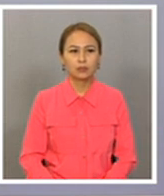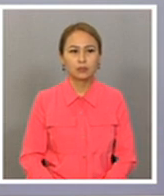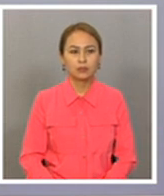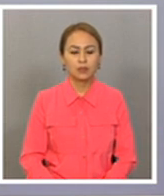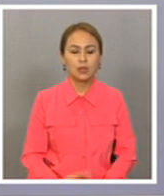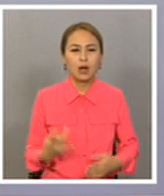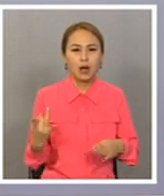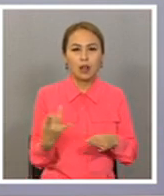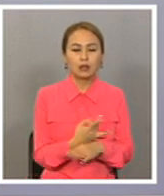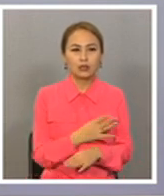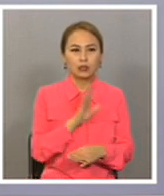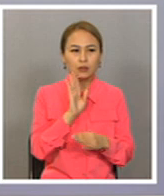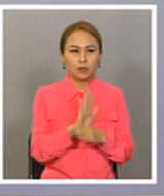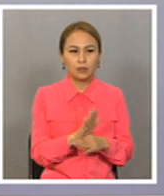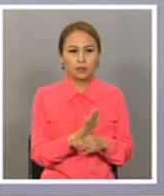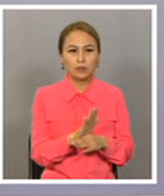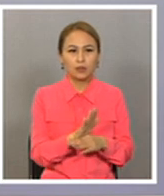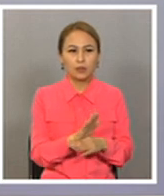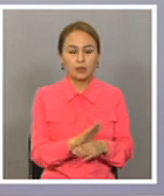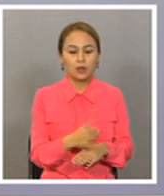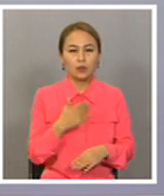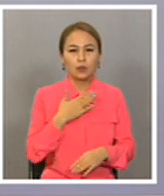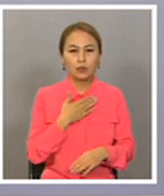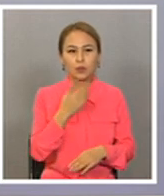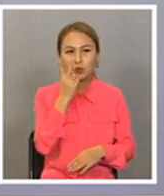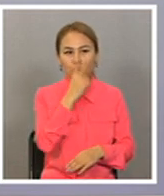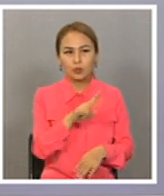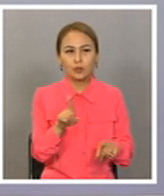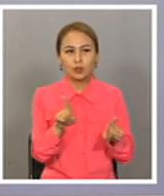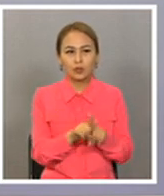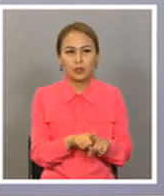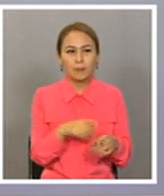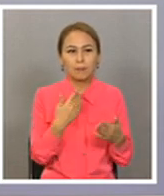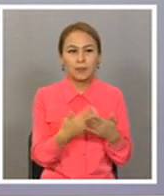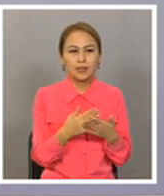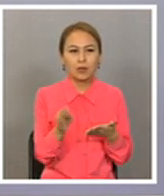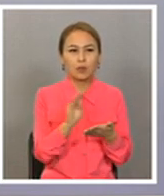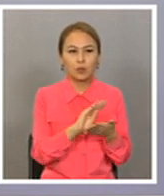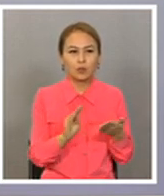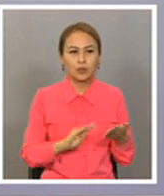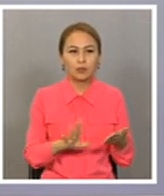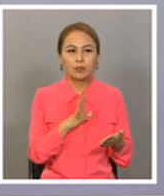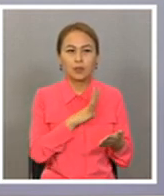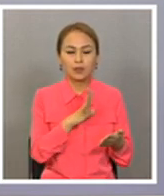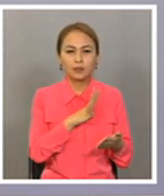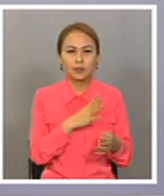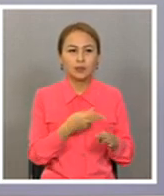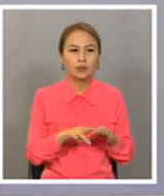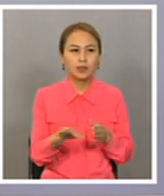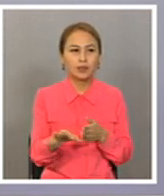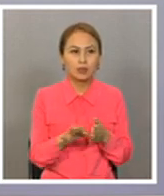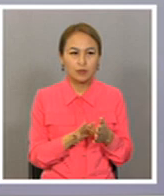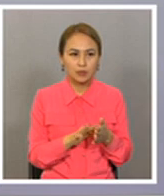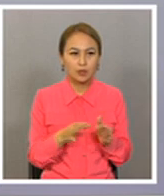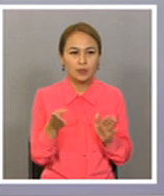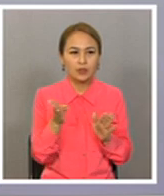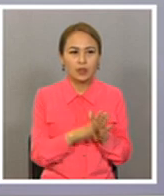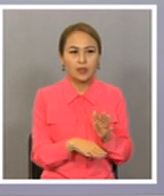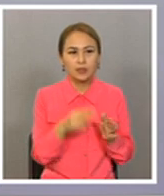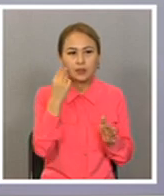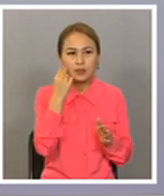Алғашқы тапсырма, оқушылар, өзіміз көріп тұрғандай, мысал өлеңде кездесетін жағымды және